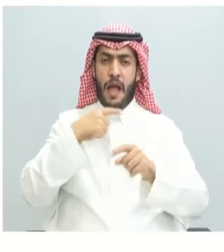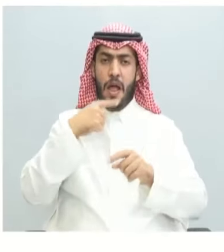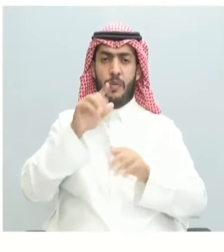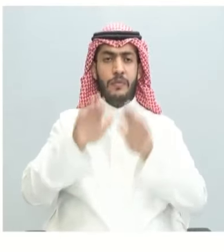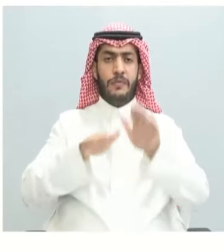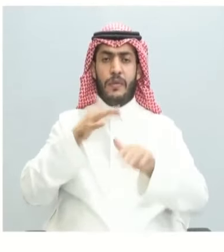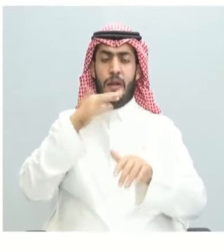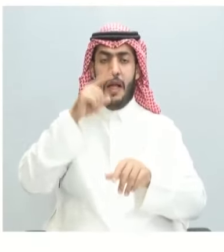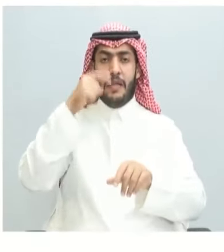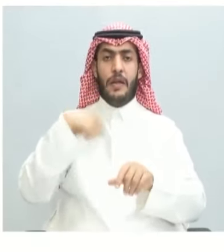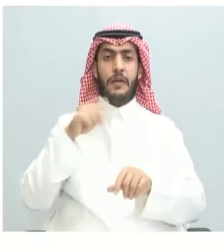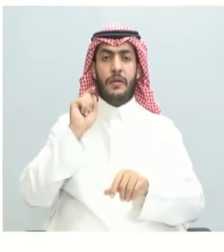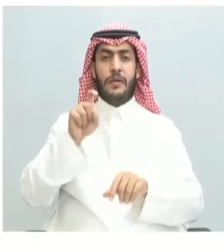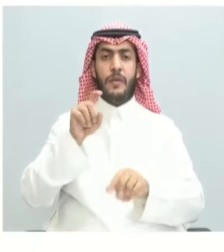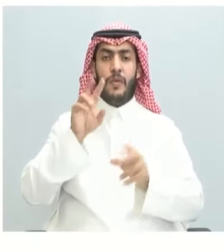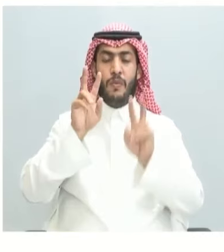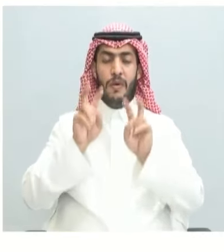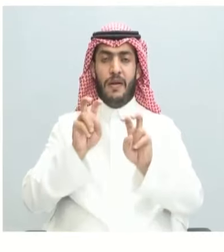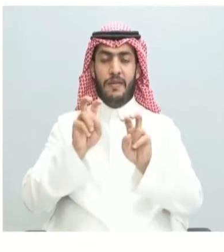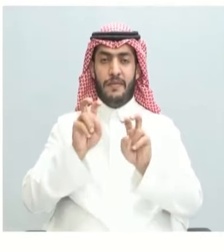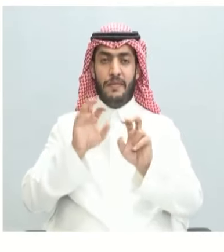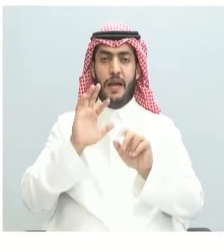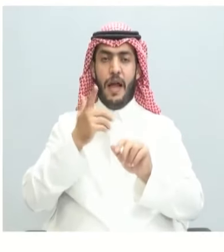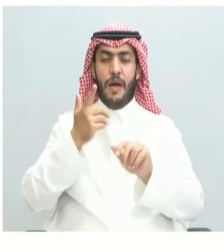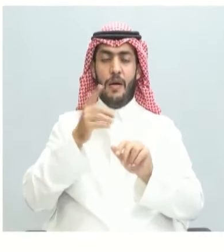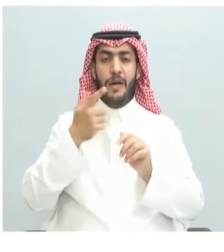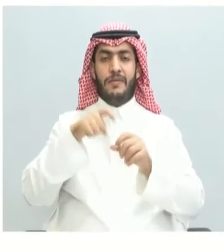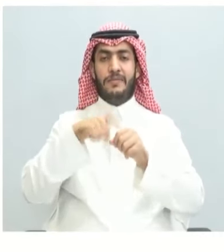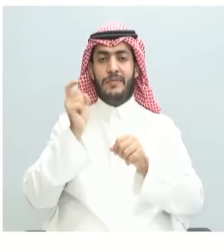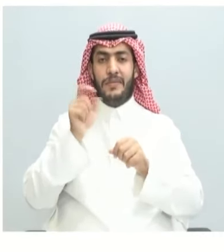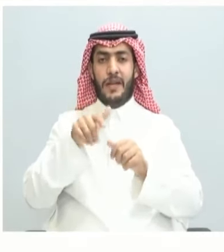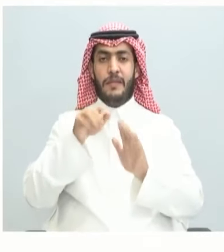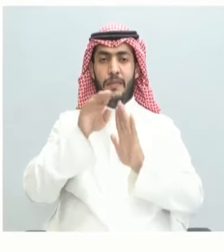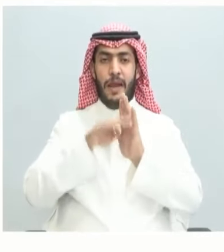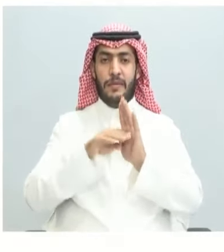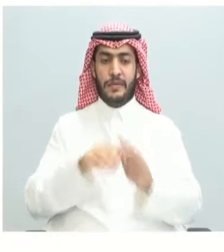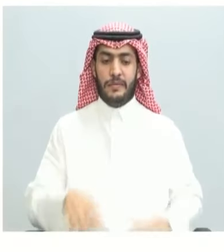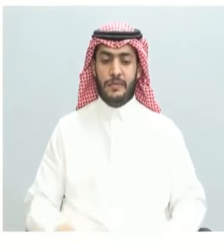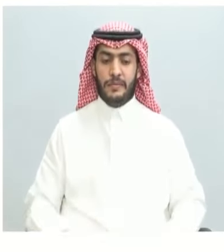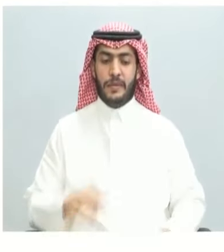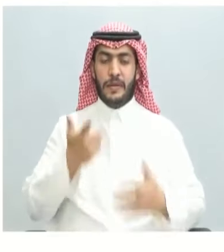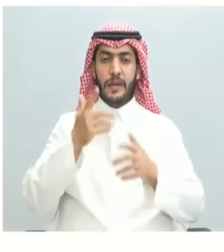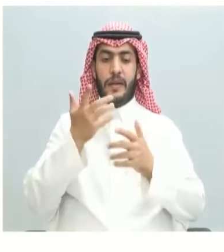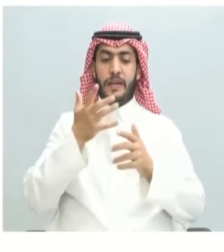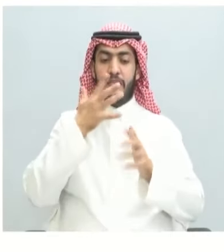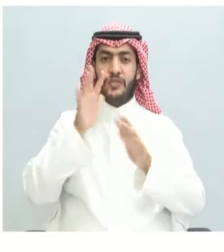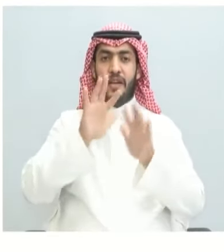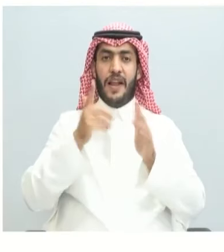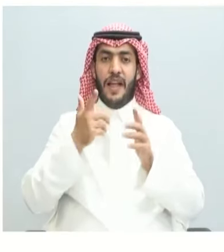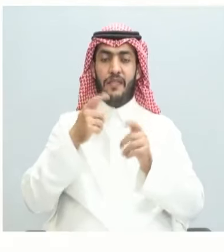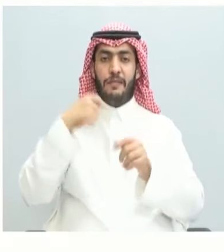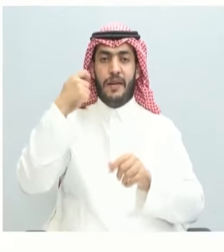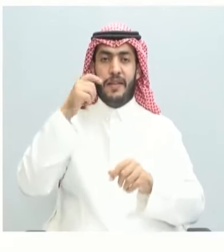الحركه الا اذا ضغطت على علامه التوقف او اذا خرجت من المنصه كيف سيكون شكل